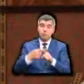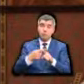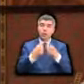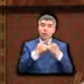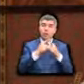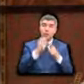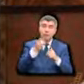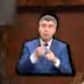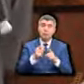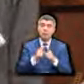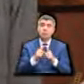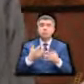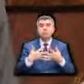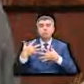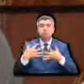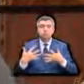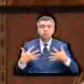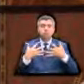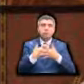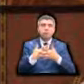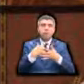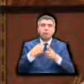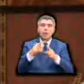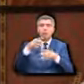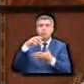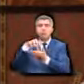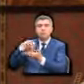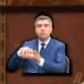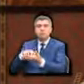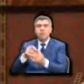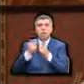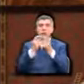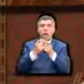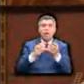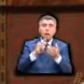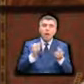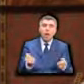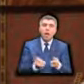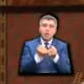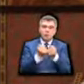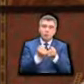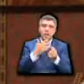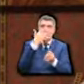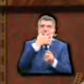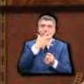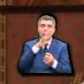تثبيت وتقوية التواجد المغربي داخل المؤسسات الإفريقية، لأن هي اللي غتخدم مصالحنا وغتخدم